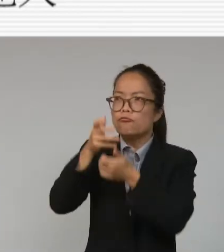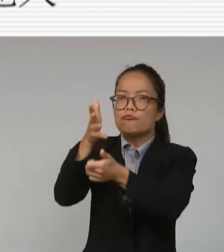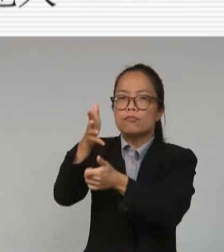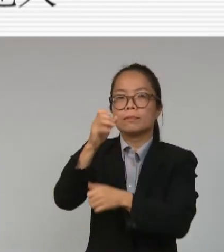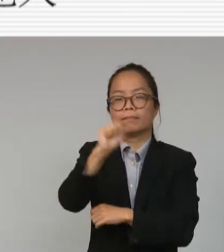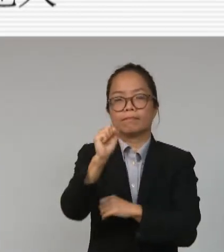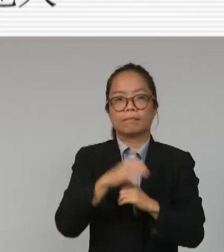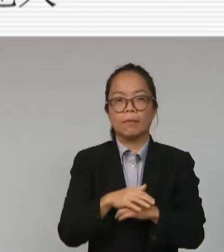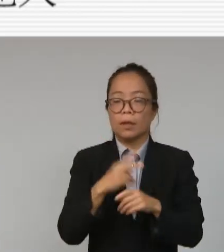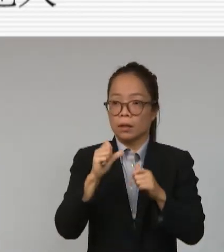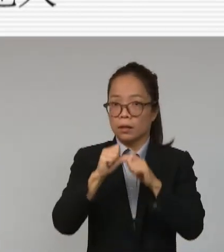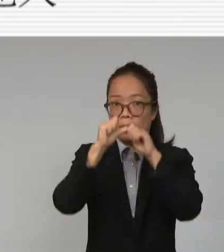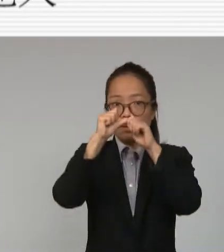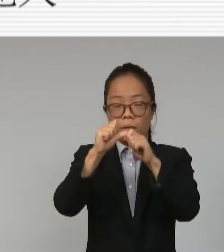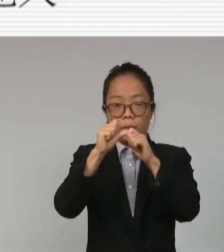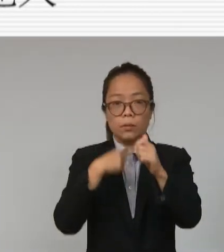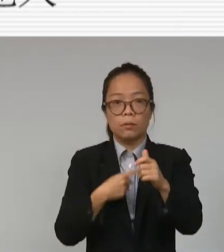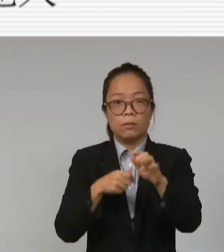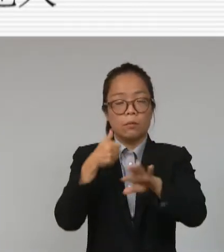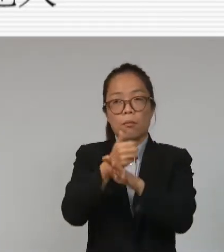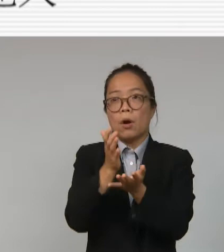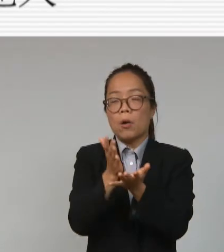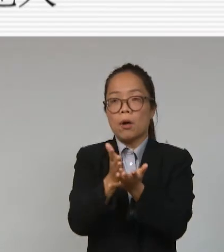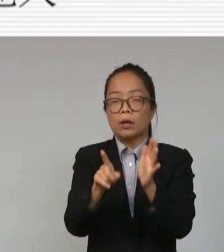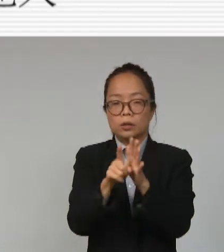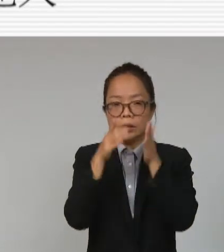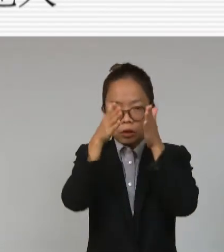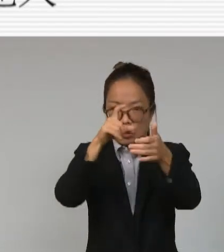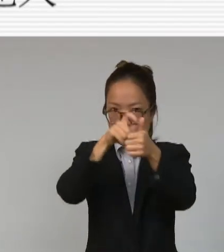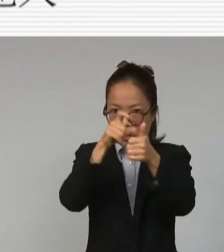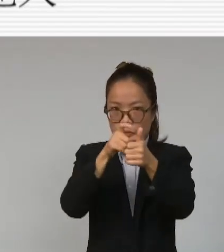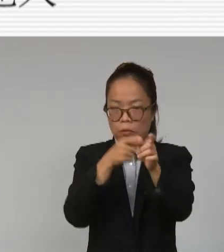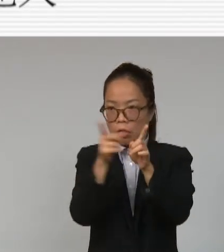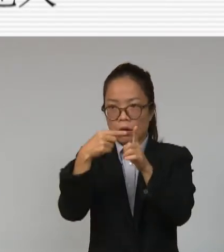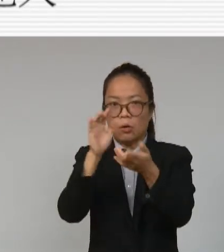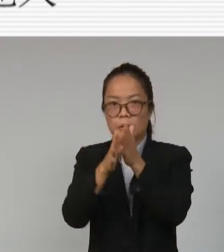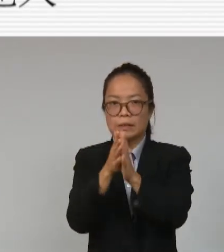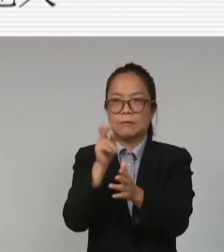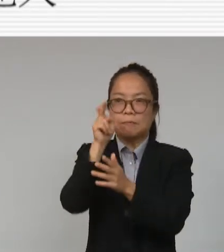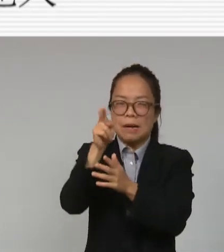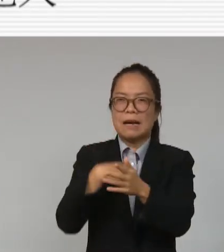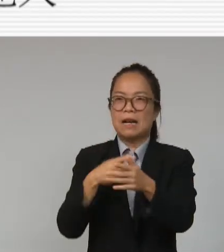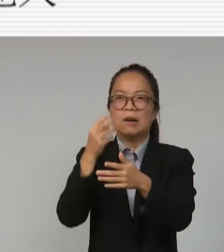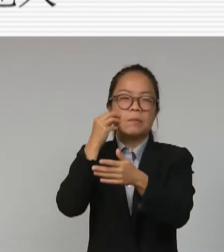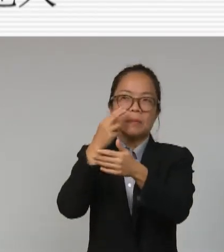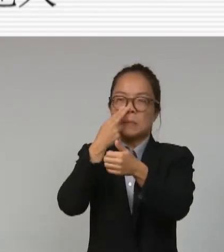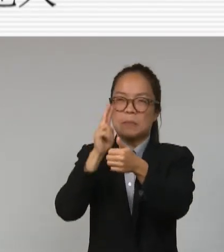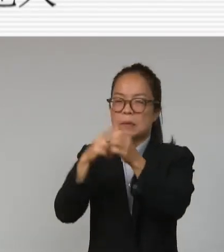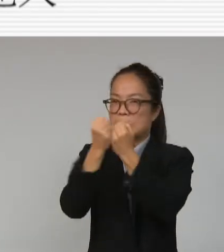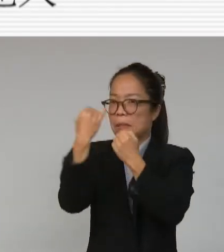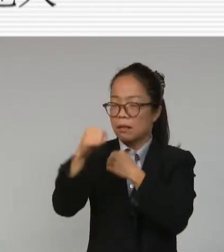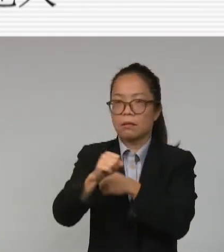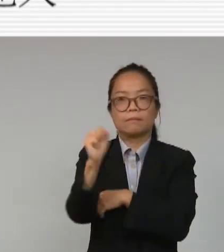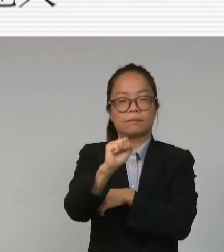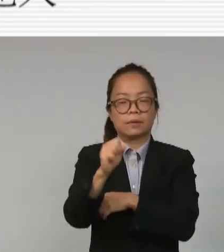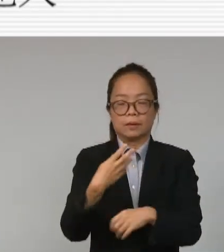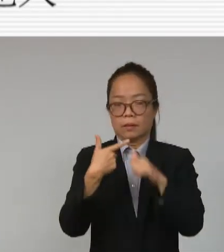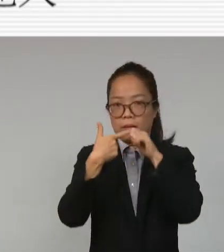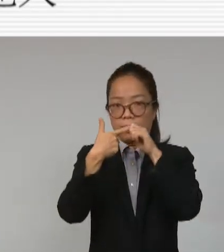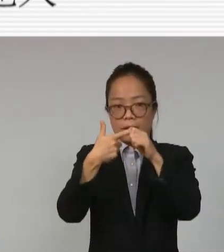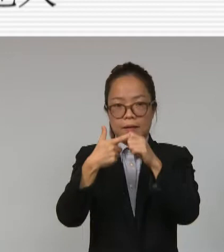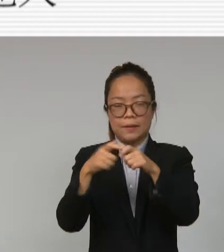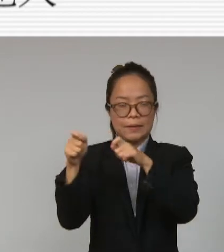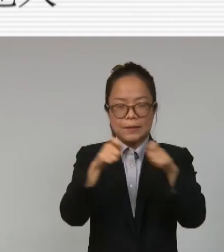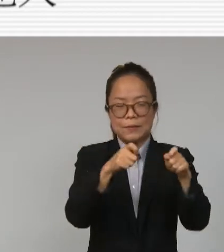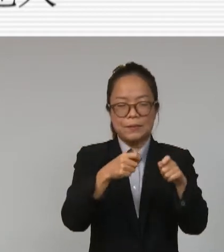疑；五、发言时应针对议题，不得为人身攻击；六、未免延至听